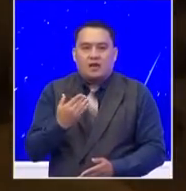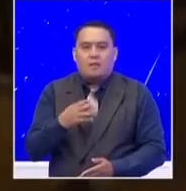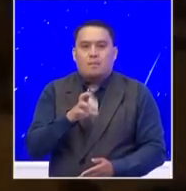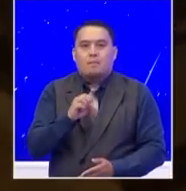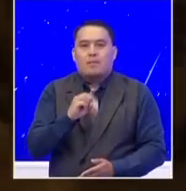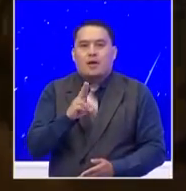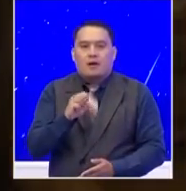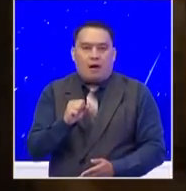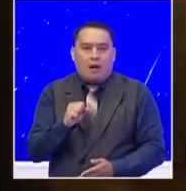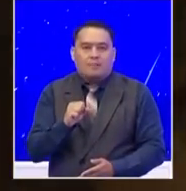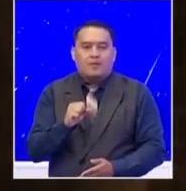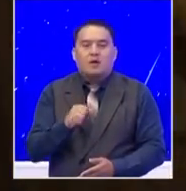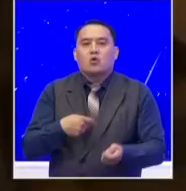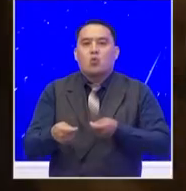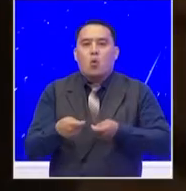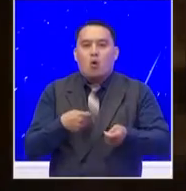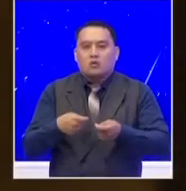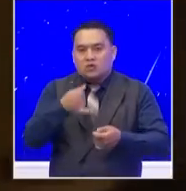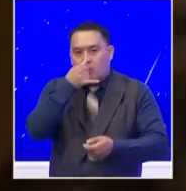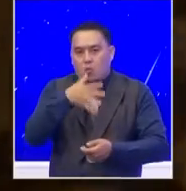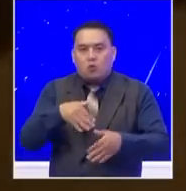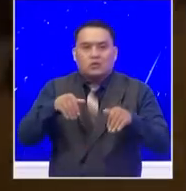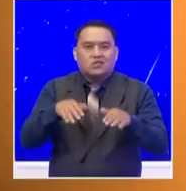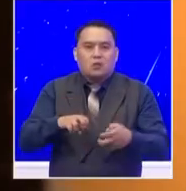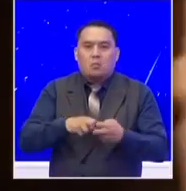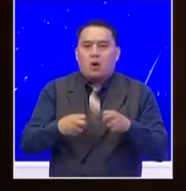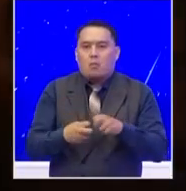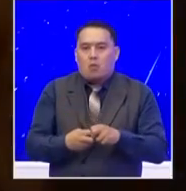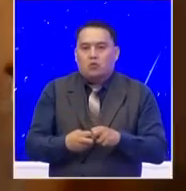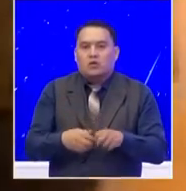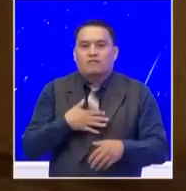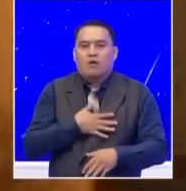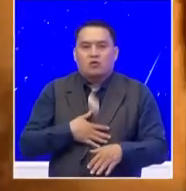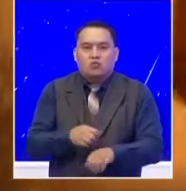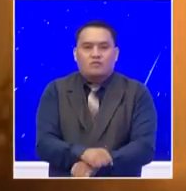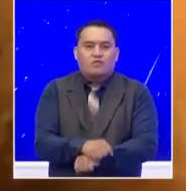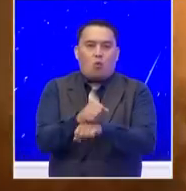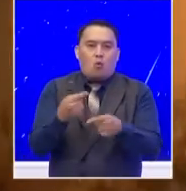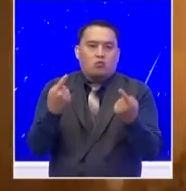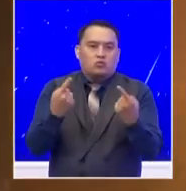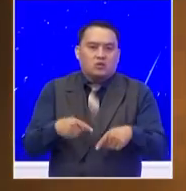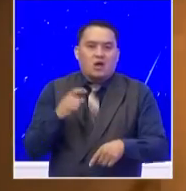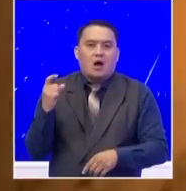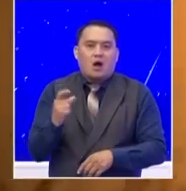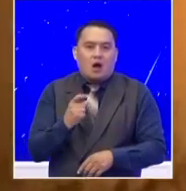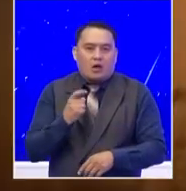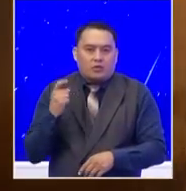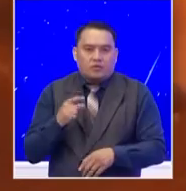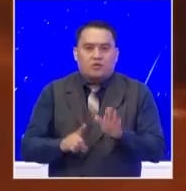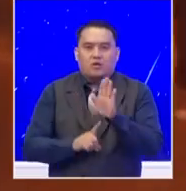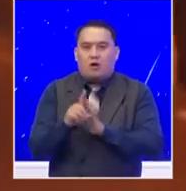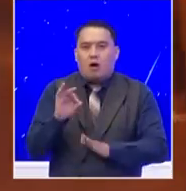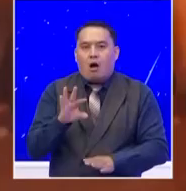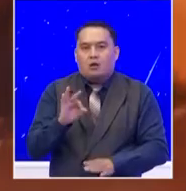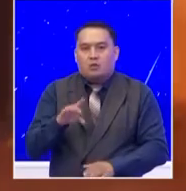на востоке страны. Власти государства не в силах решить проблему. К сведению, волнения на фоне ухудшения экономического положения в Ливане начались в